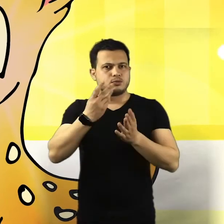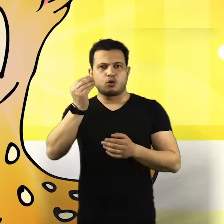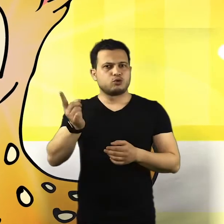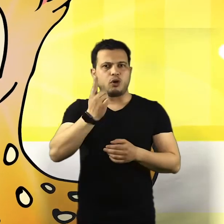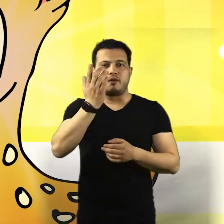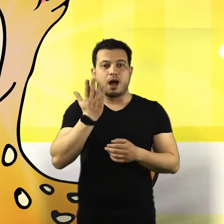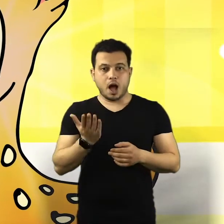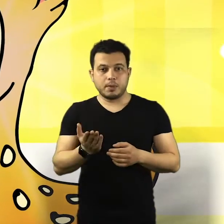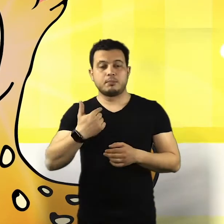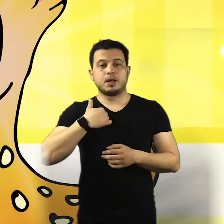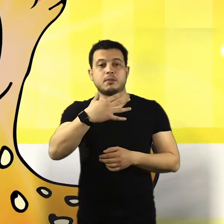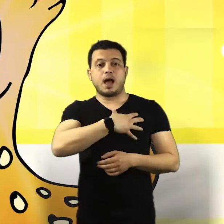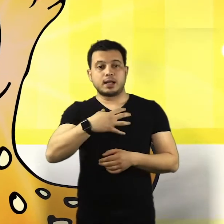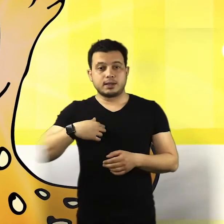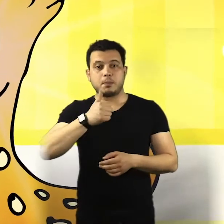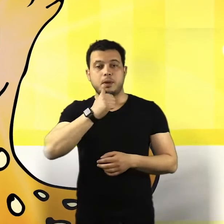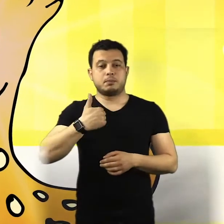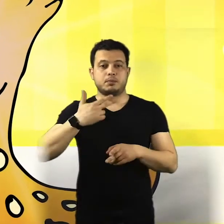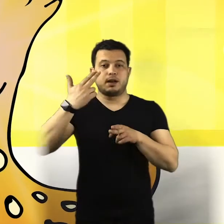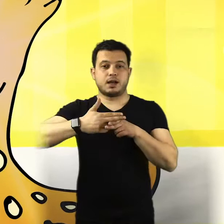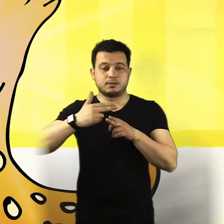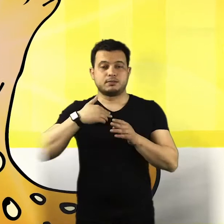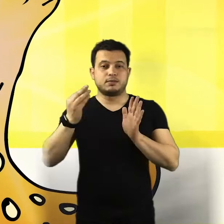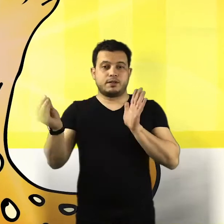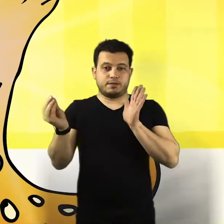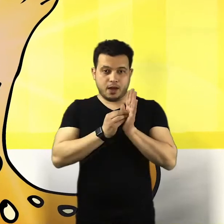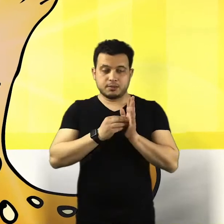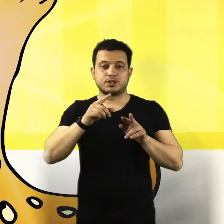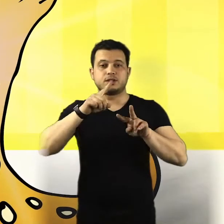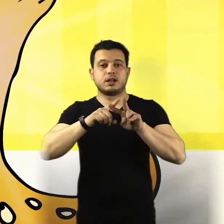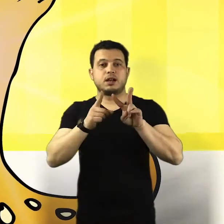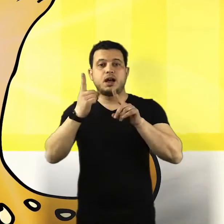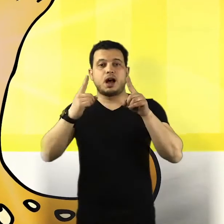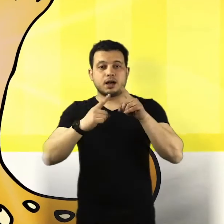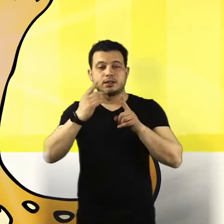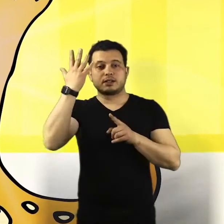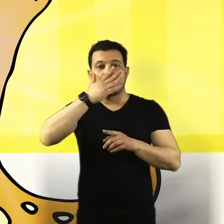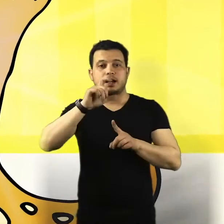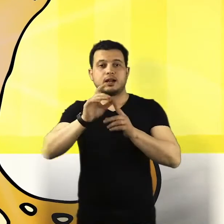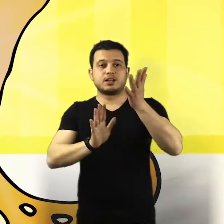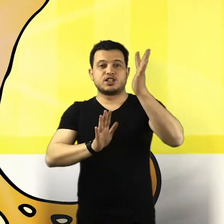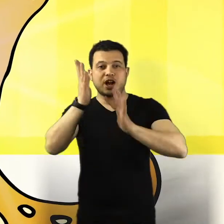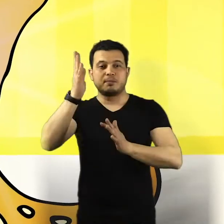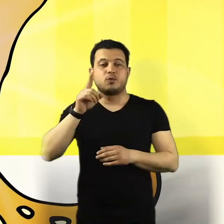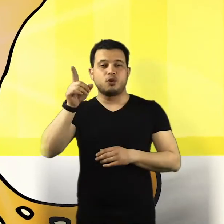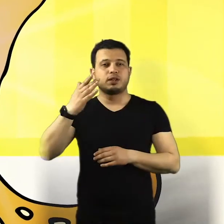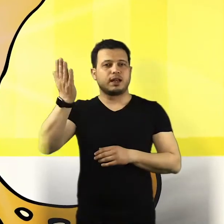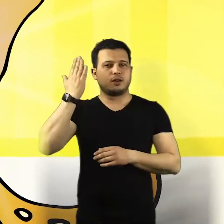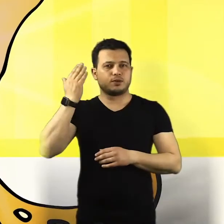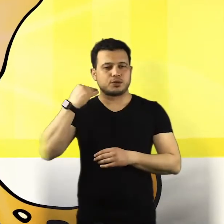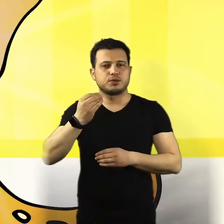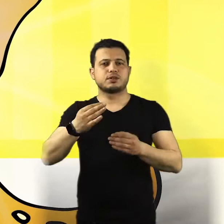Annem ile babam bana bu ismi Anıt Karaçam ormanlarında Her yıl yapılan Eren Günü Şenliği zamanında